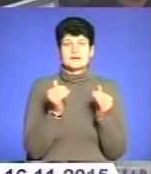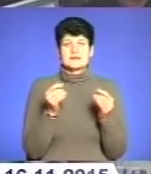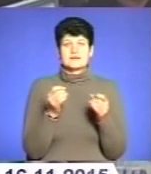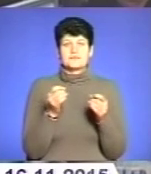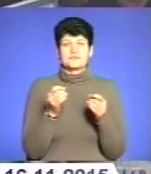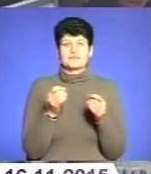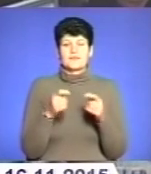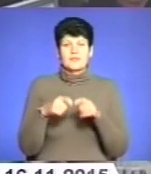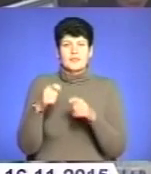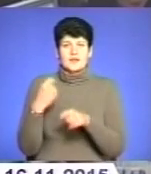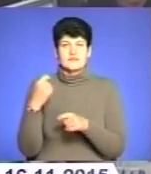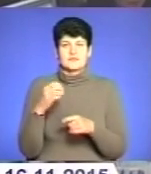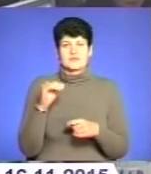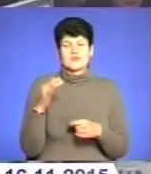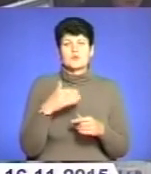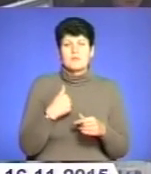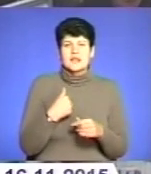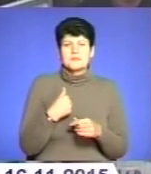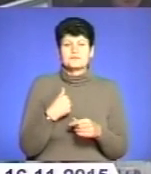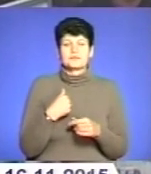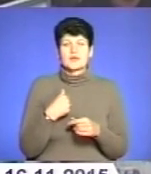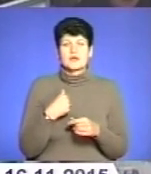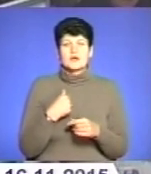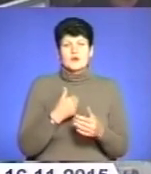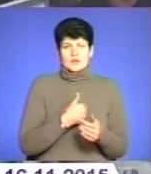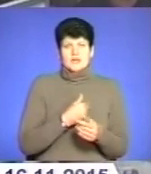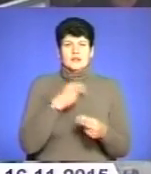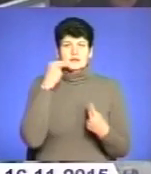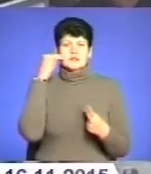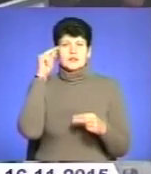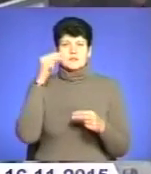щоб ми все-таки прагнули до кращого. Бажаю їм розвитку.